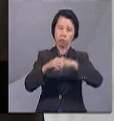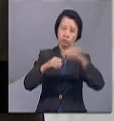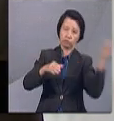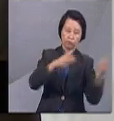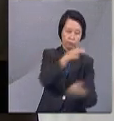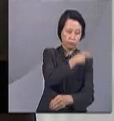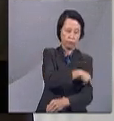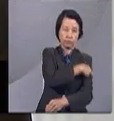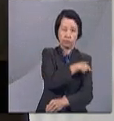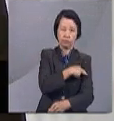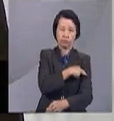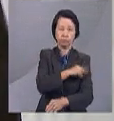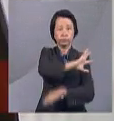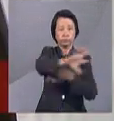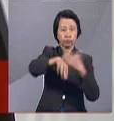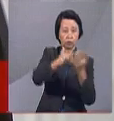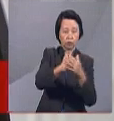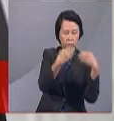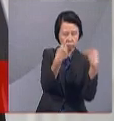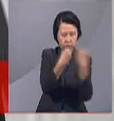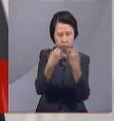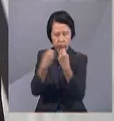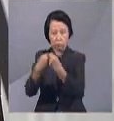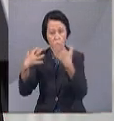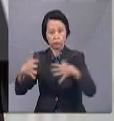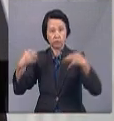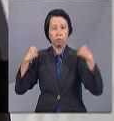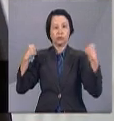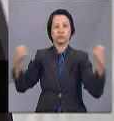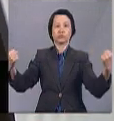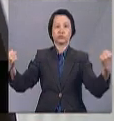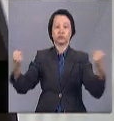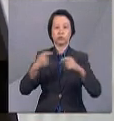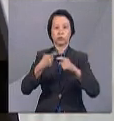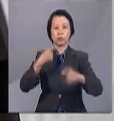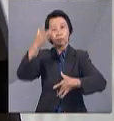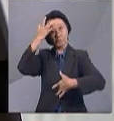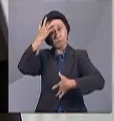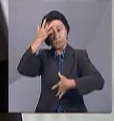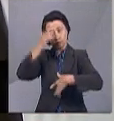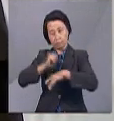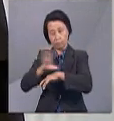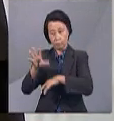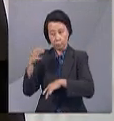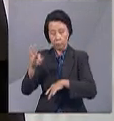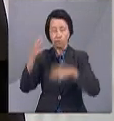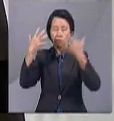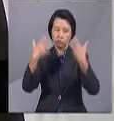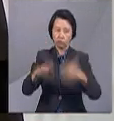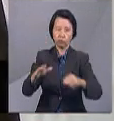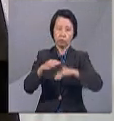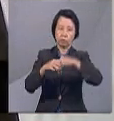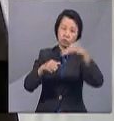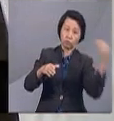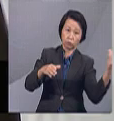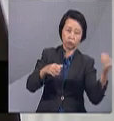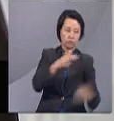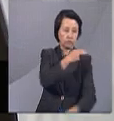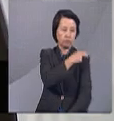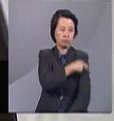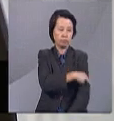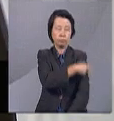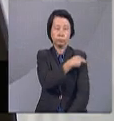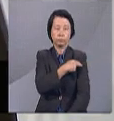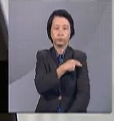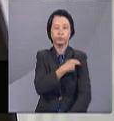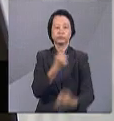ini menjadikan jumlah kini tipe-x yang telah pulih sepenuhnya dari jangkitan kowe 19 dan setelah dicat discharger word